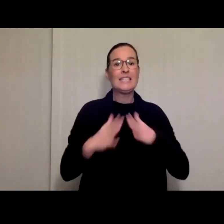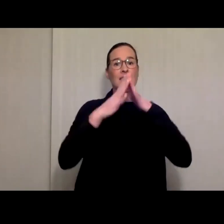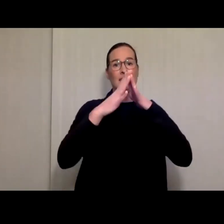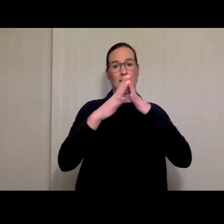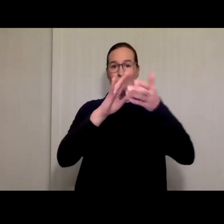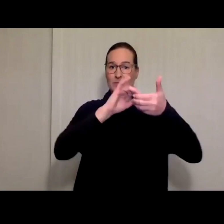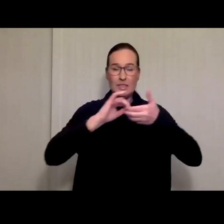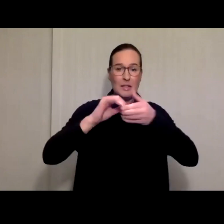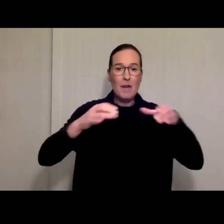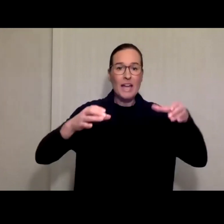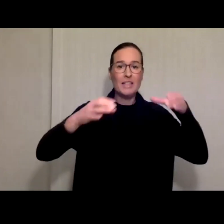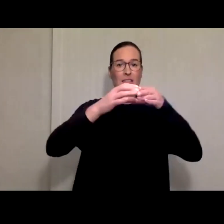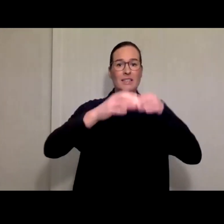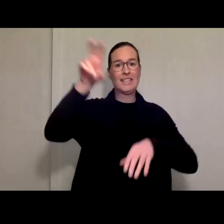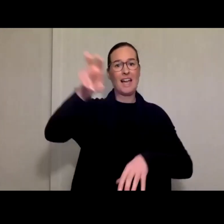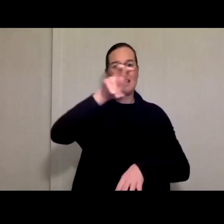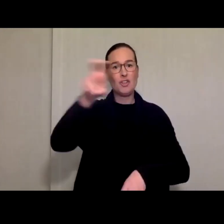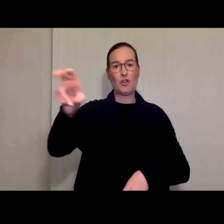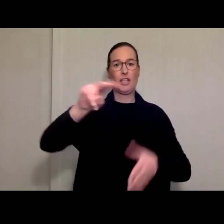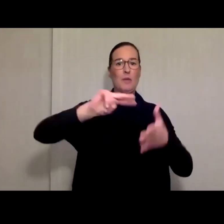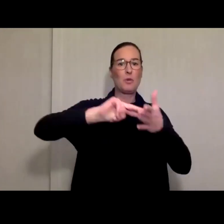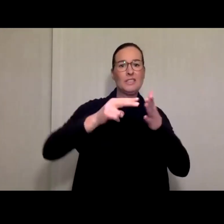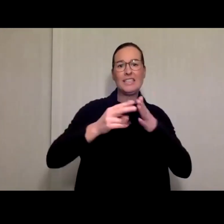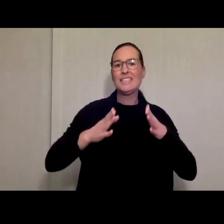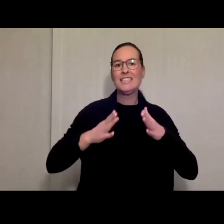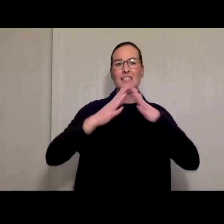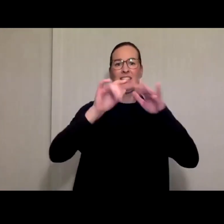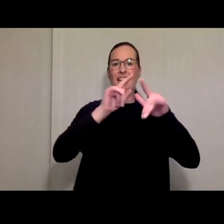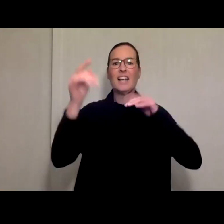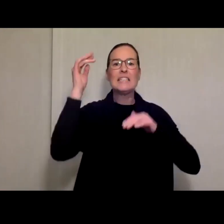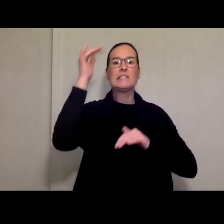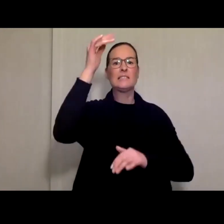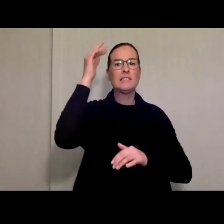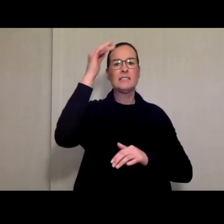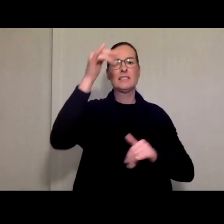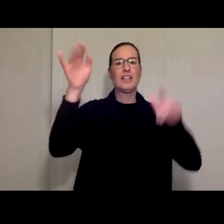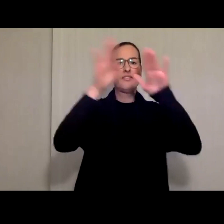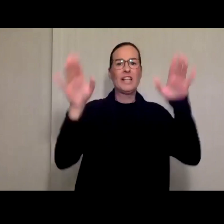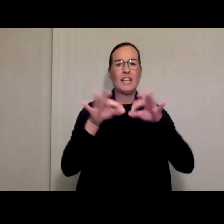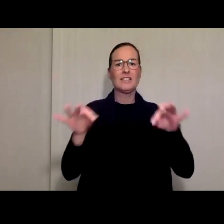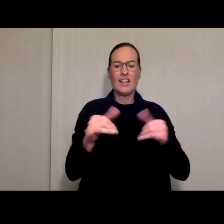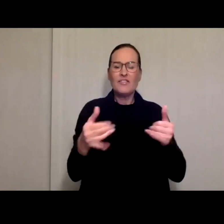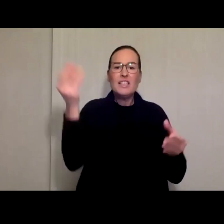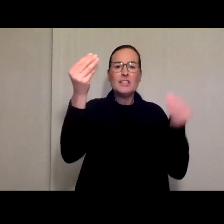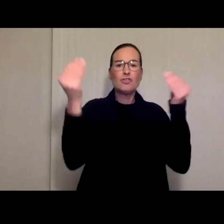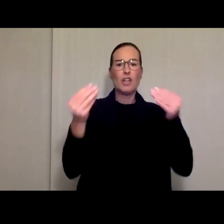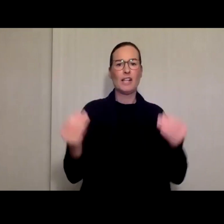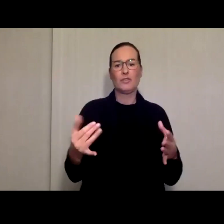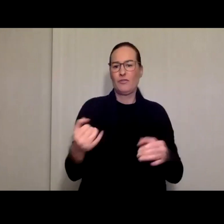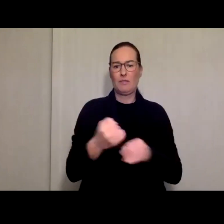Wissenschaft, Politik, in allen Richtungen wird überlegt, wie wir diese Weihnachtstage gestalten und verbringen